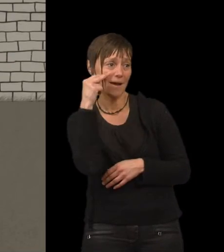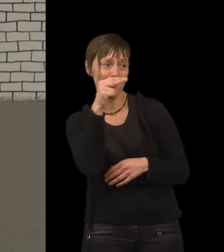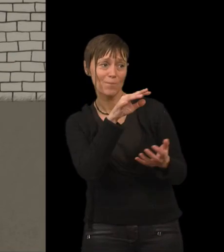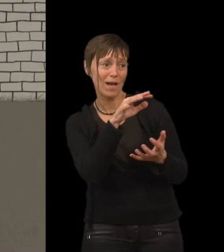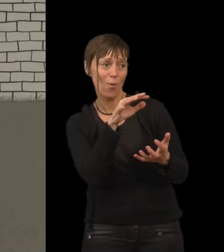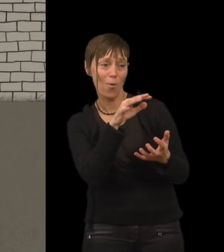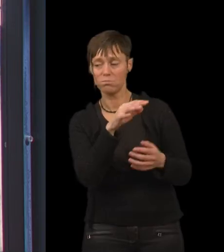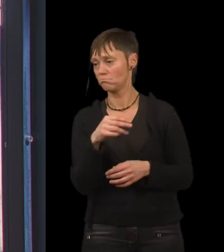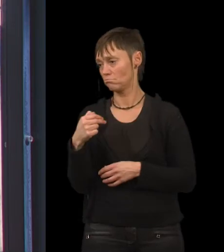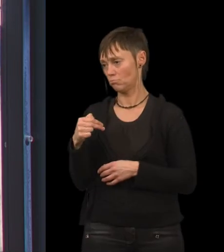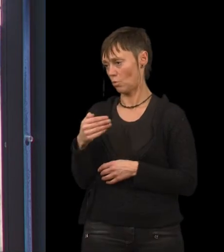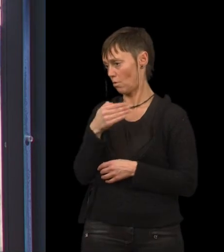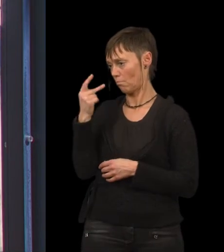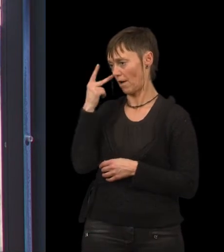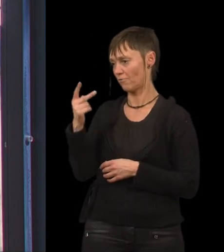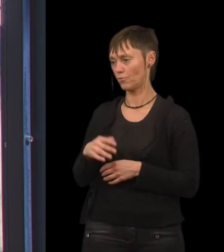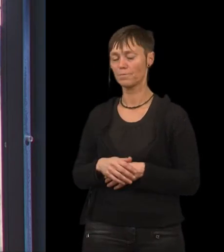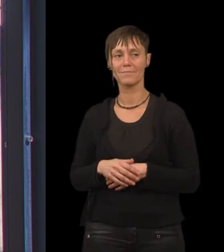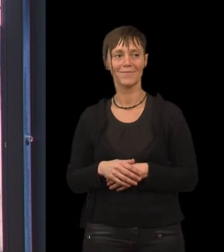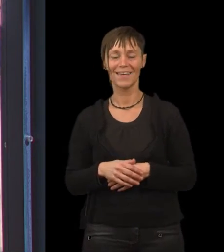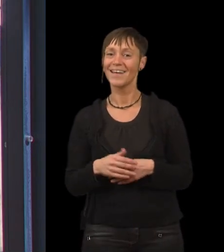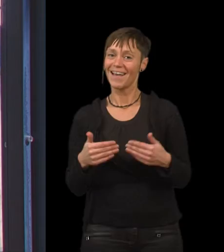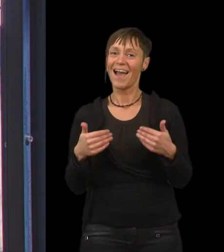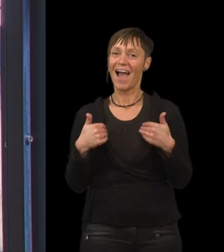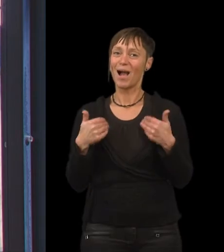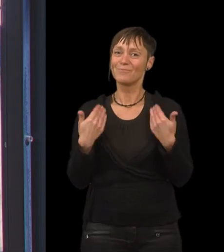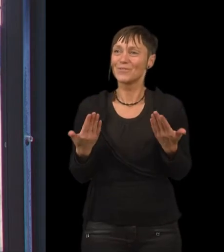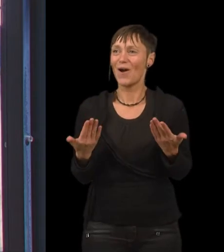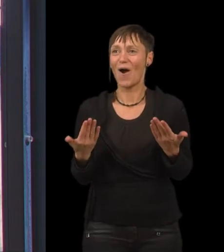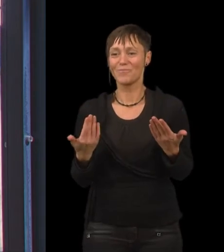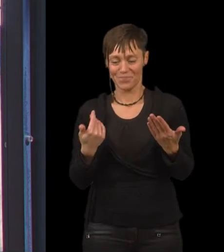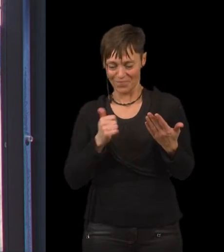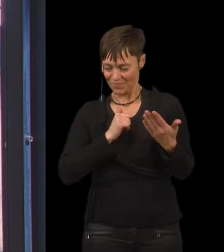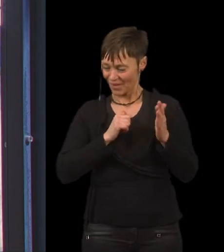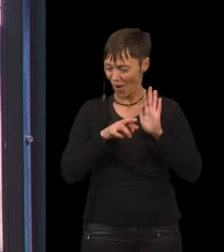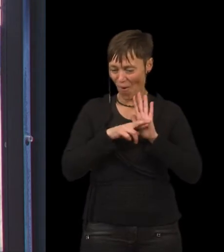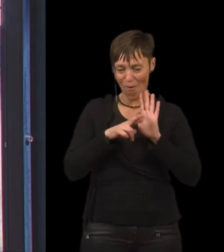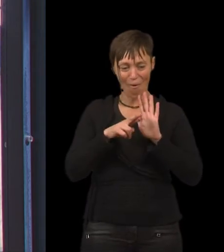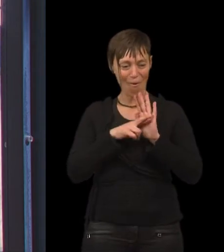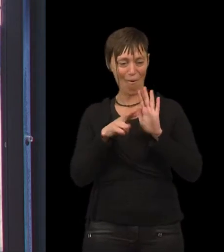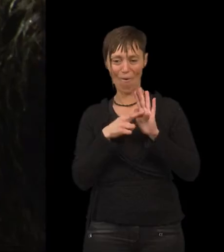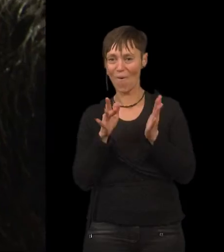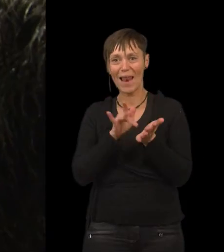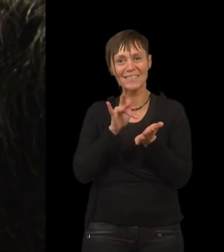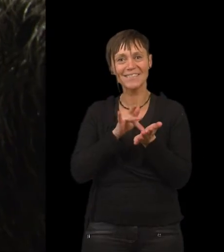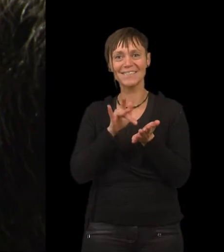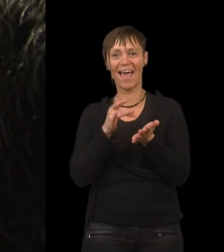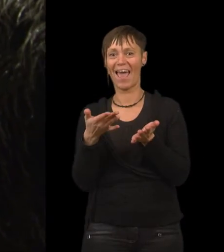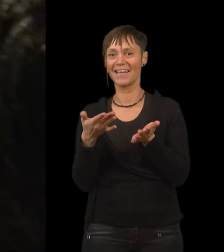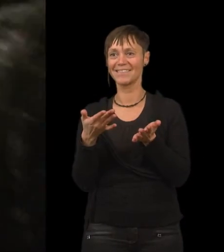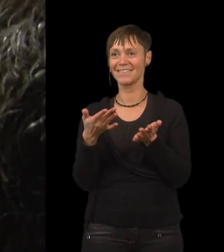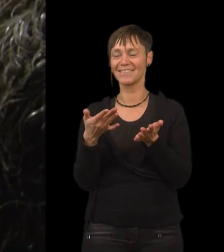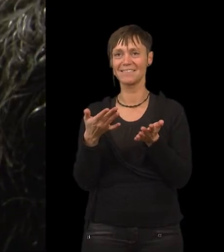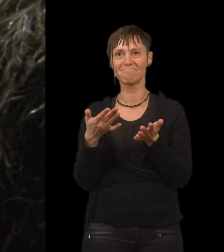j'ai pas vu. C'est très amusant, bien sûr, d'enregistrer un rôle et d'essayer de